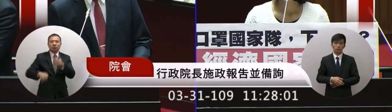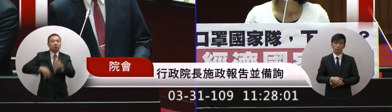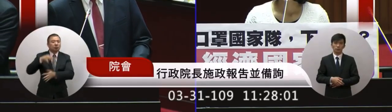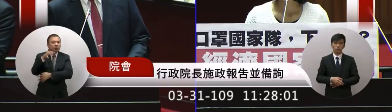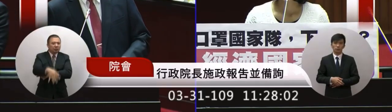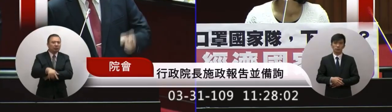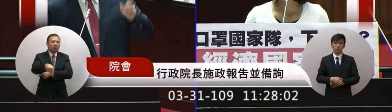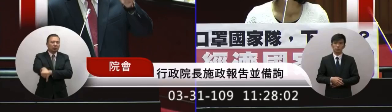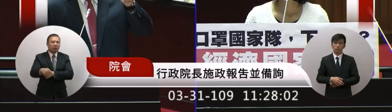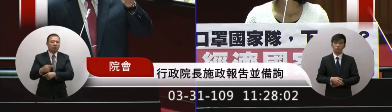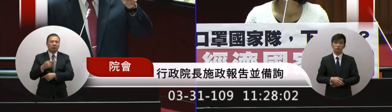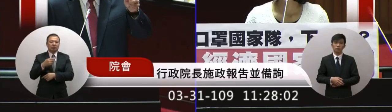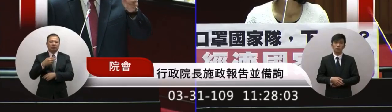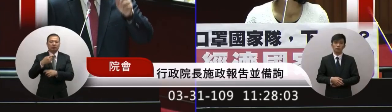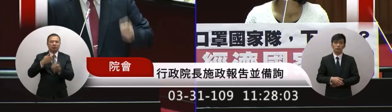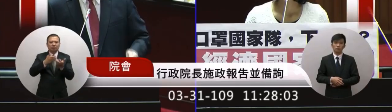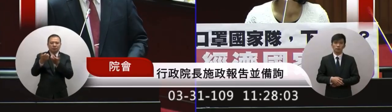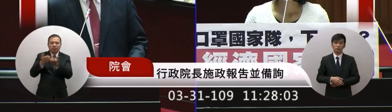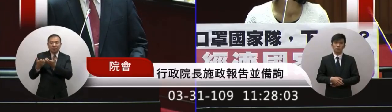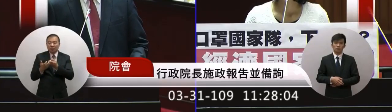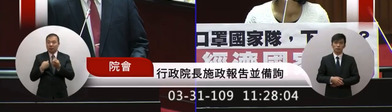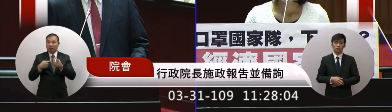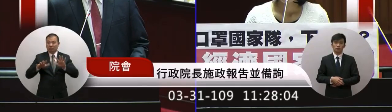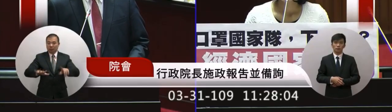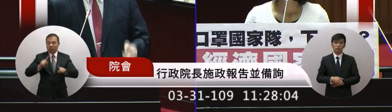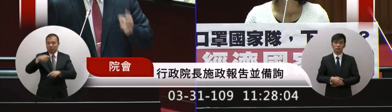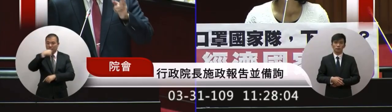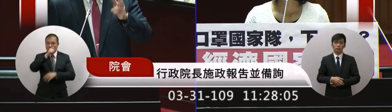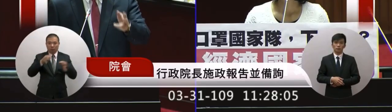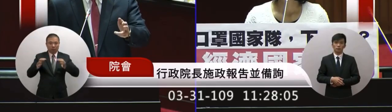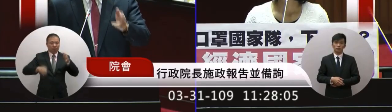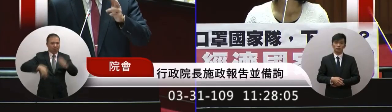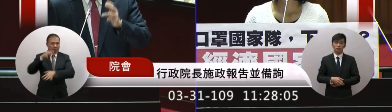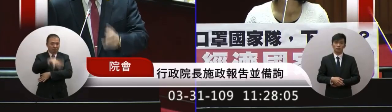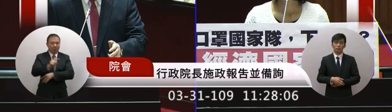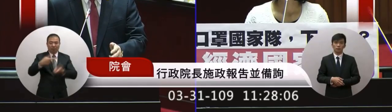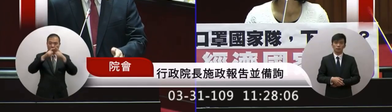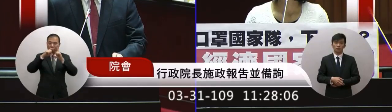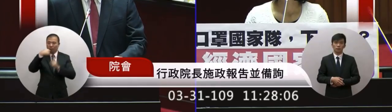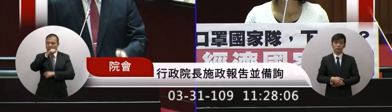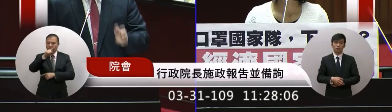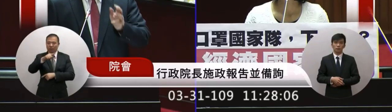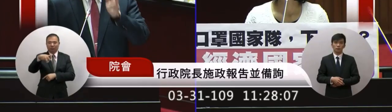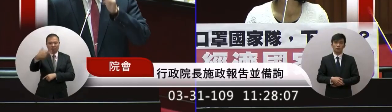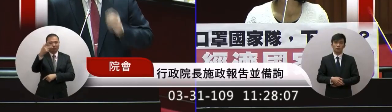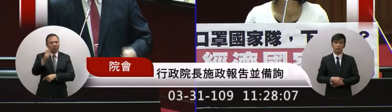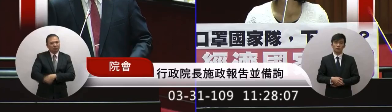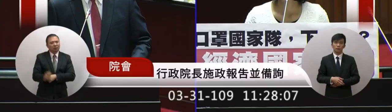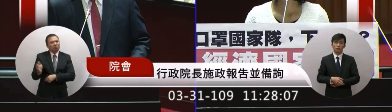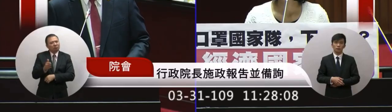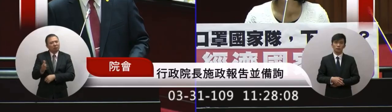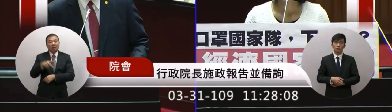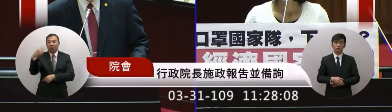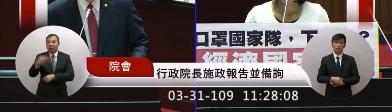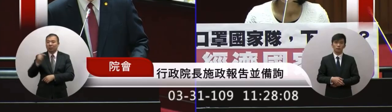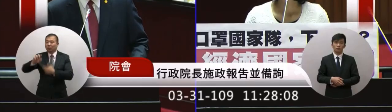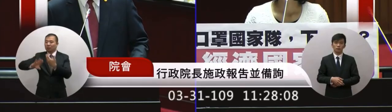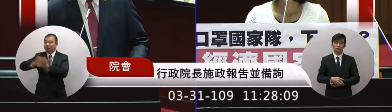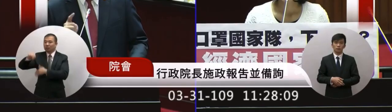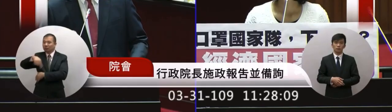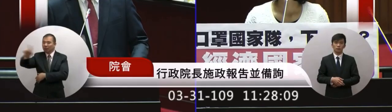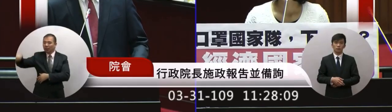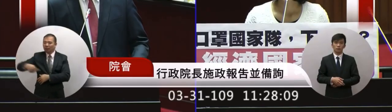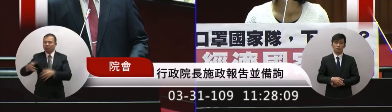即个代志，即嘛。台商回台7000多亿，过来中小企业跟了台湾，加拢总9000多亿啊，